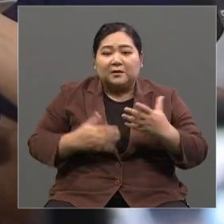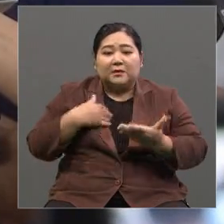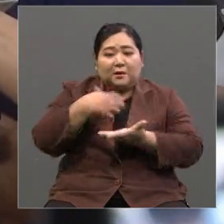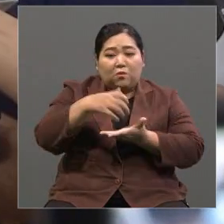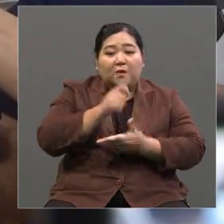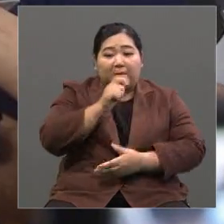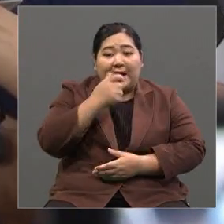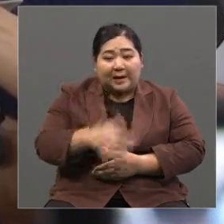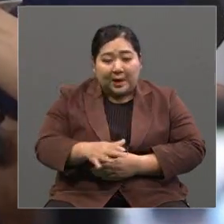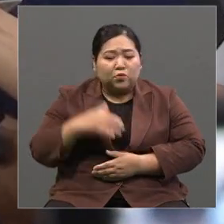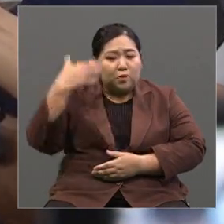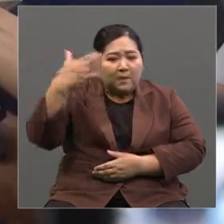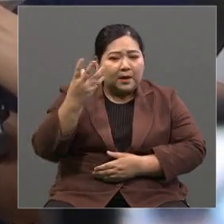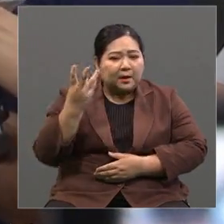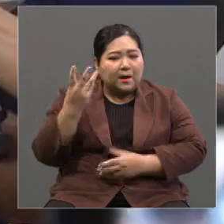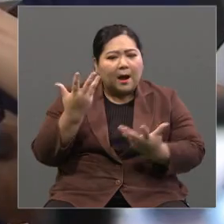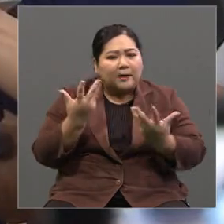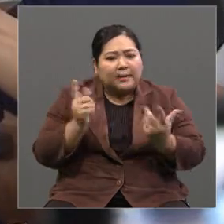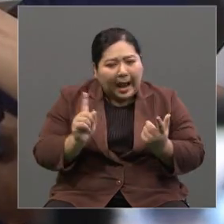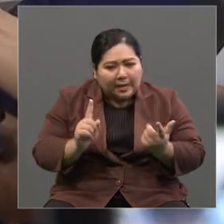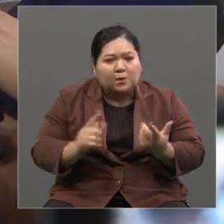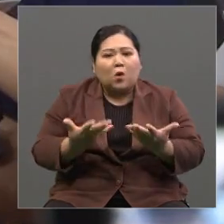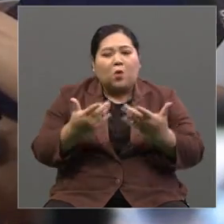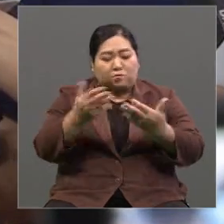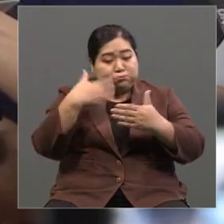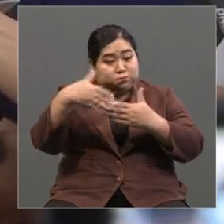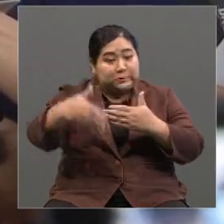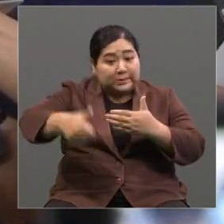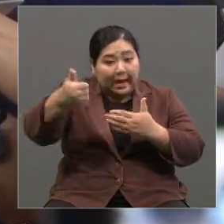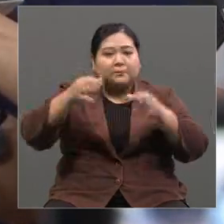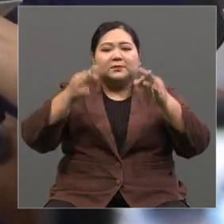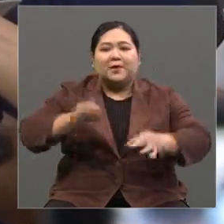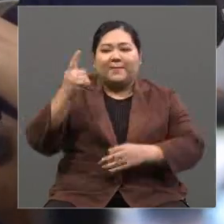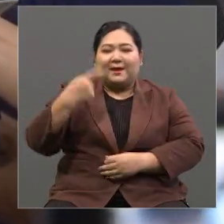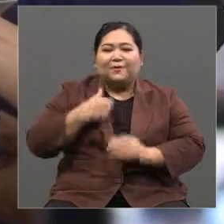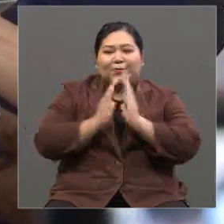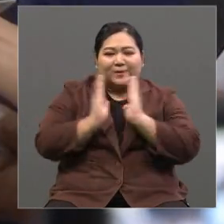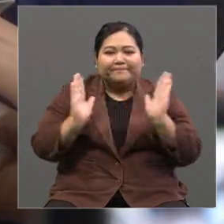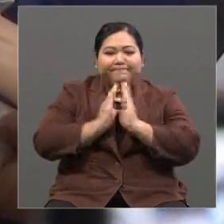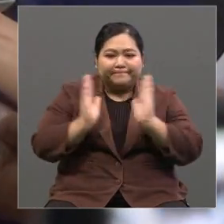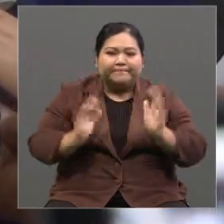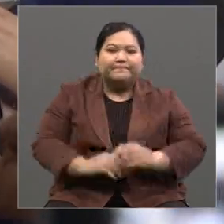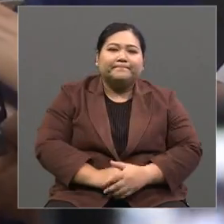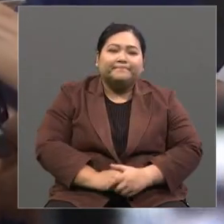มันจะเกิดขึ้นได้อย่างไรนะครับแล้วตรงนั้นก็ค่อยตัดสินใจร่วมกันนะครับขอบคุณนะครับ